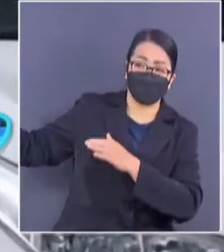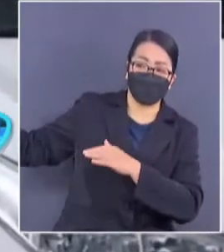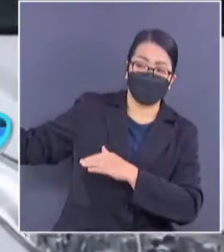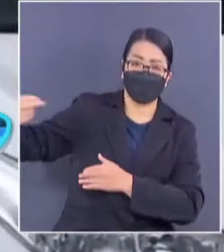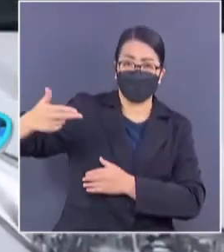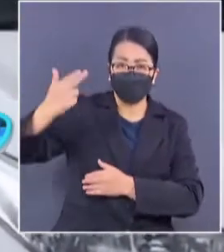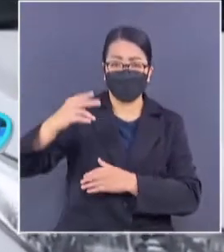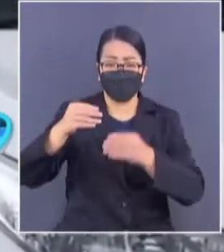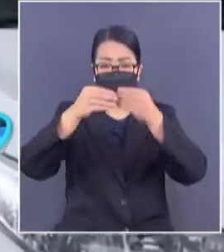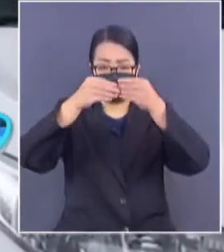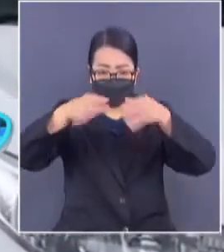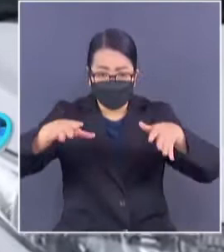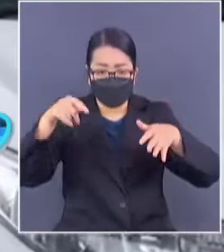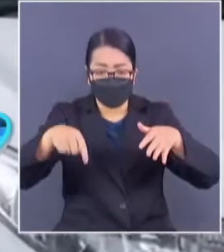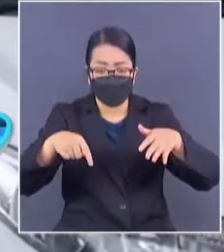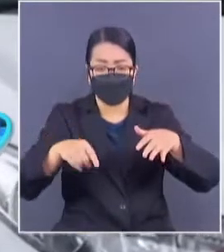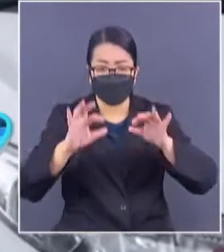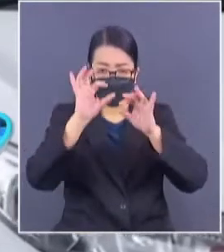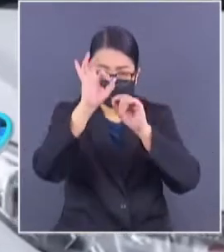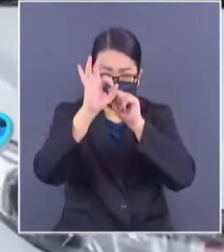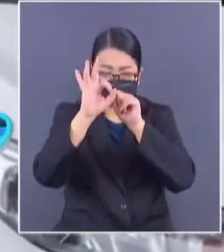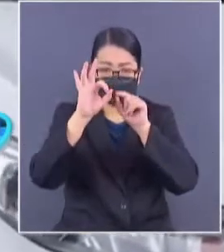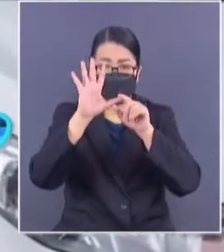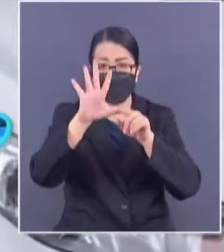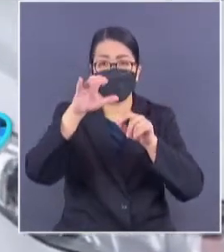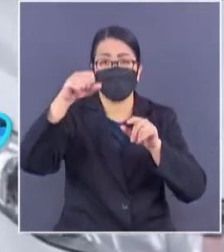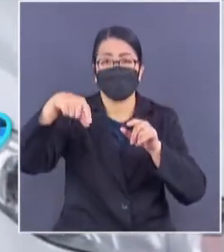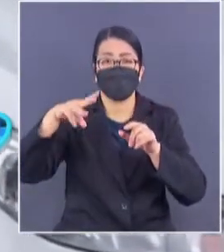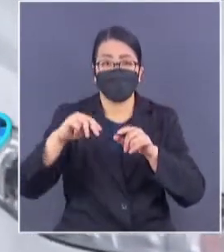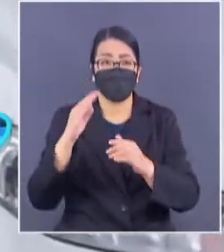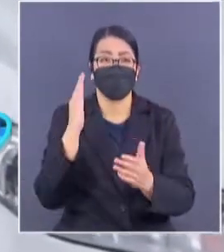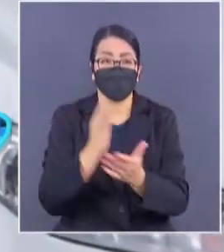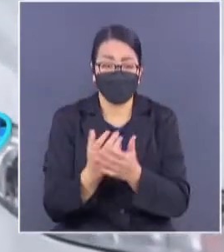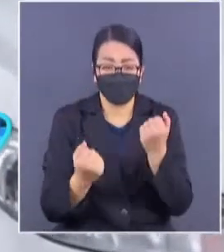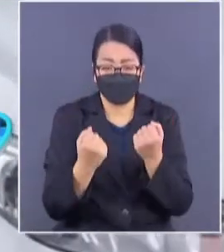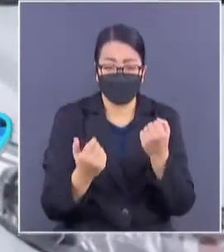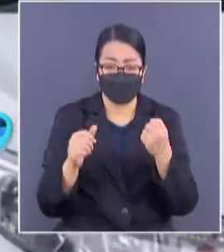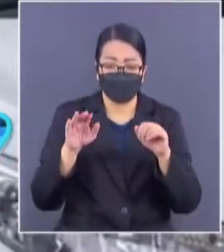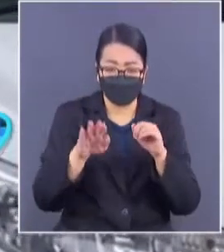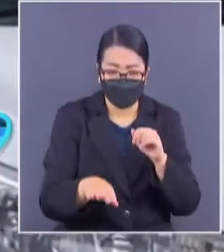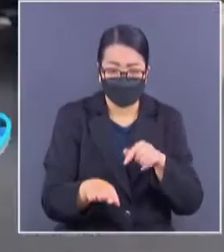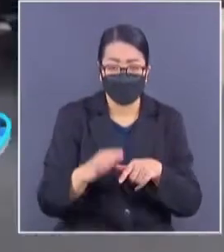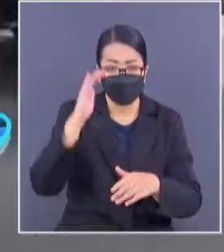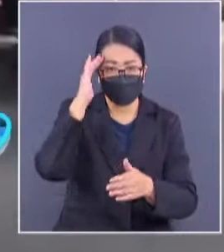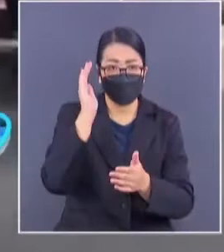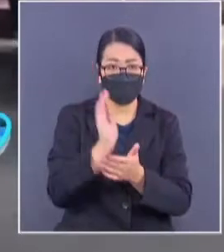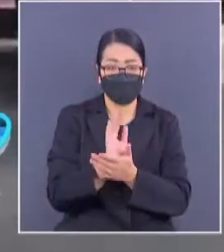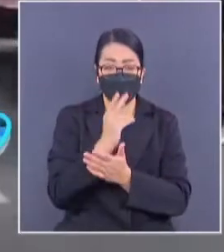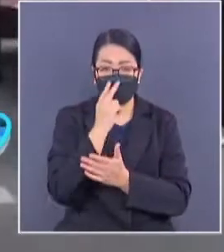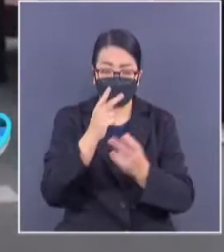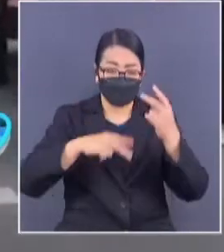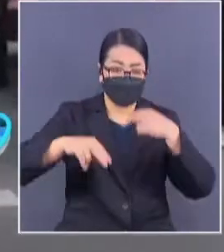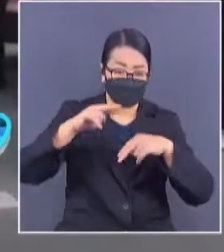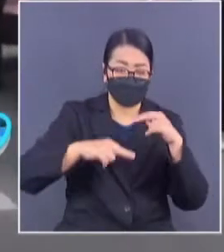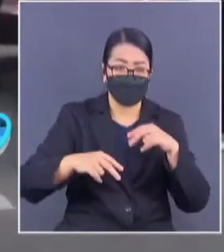ะคะทราบข้อมูลบอกว่าเส้นผ่าศูนย์กลางเนี่ยประมาณ5 เซนติเมตรต้องจอดรถอยู่ริมถนนโดยที่ตำรวจสน.ปทุมวันต้อง